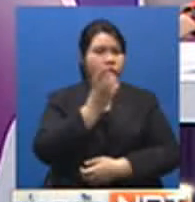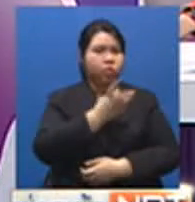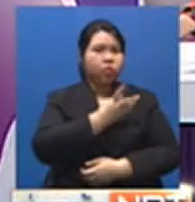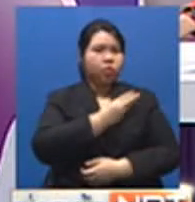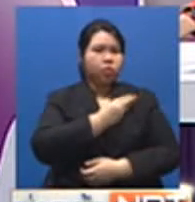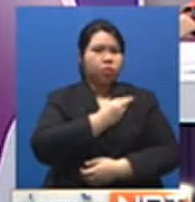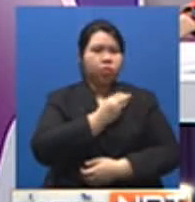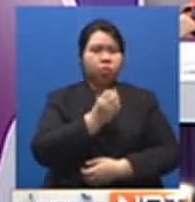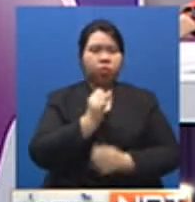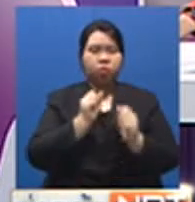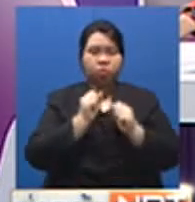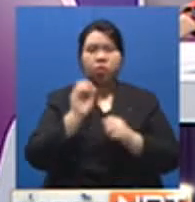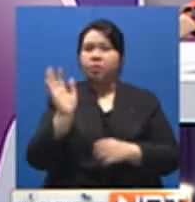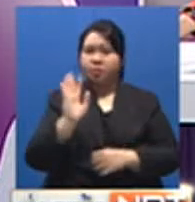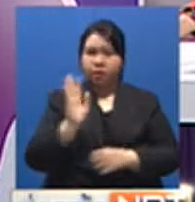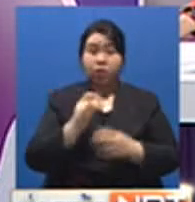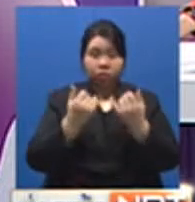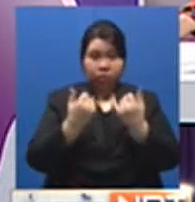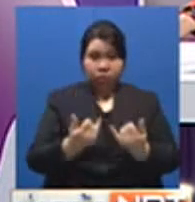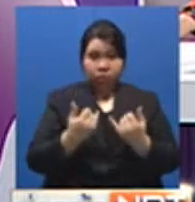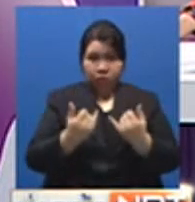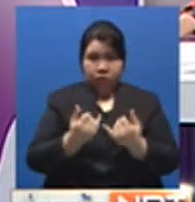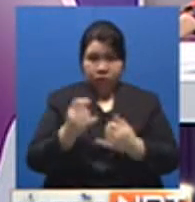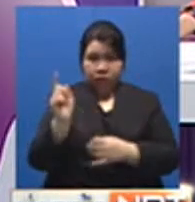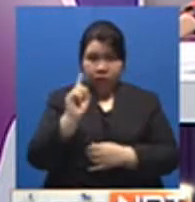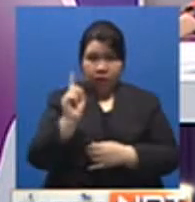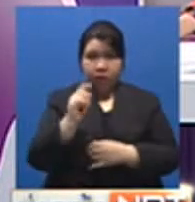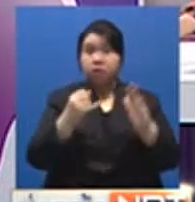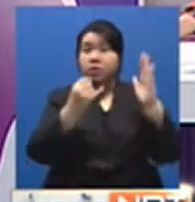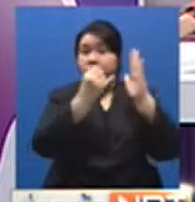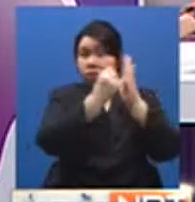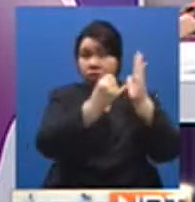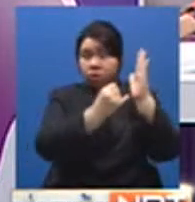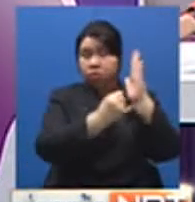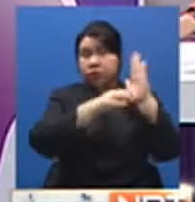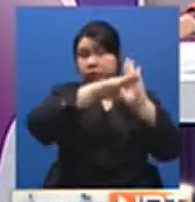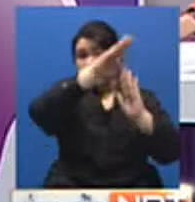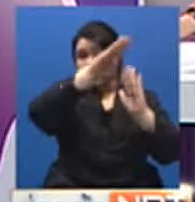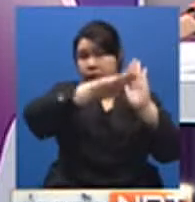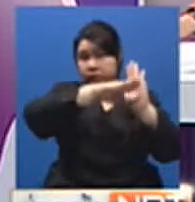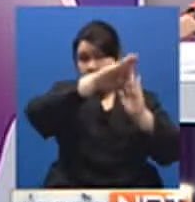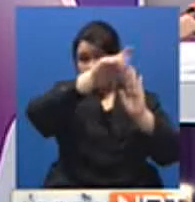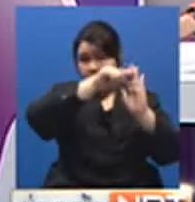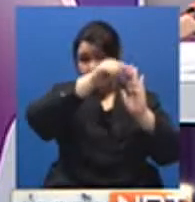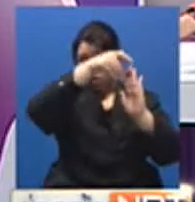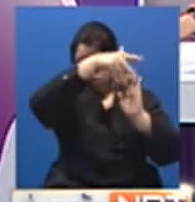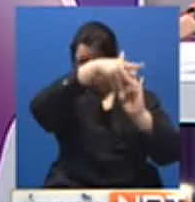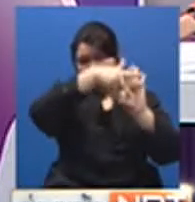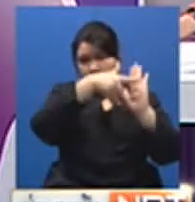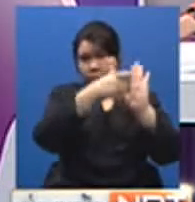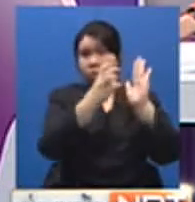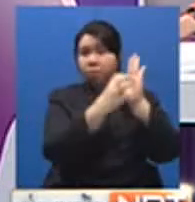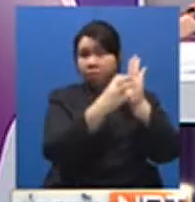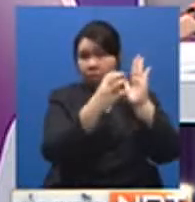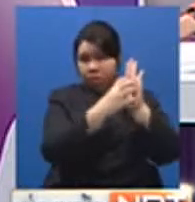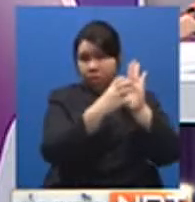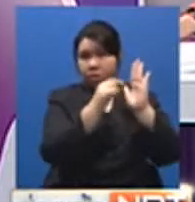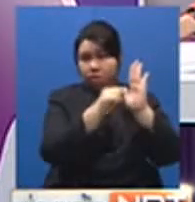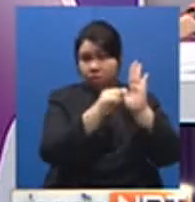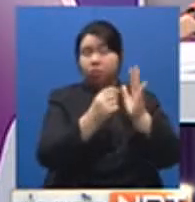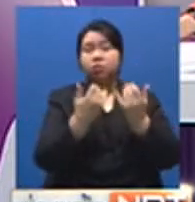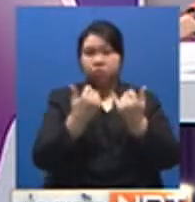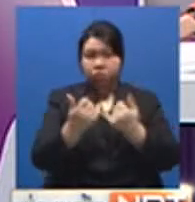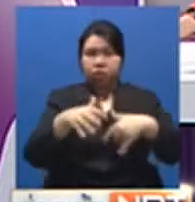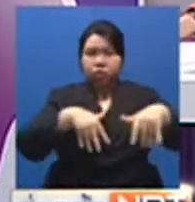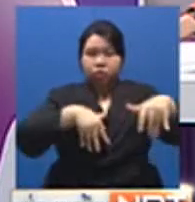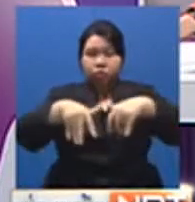ในขณะเดียวกันค่ะตอนนี้พื้นที่ที่จะต้องรับน้ำจากพื้นที่ภาคเหนือก็คือพื้นที่ภาคกลางนะคะตอนนี้ชาวบ้าน